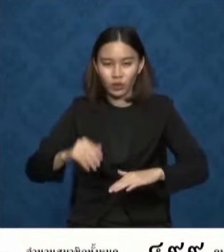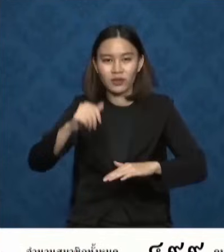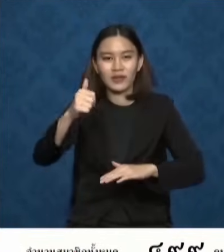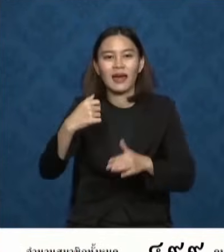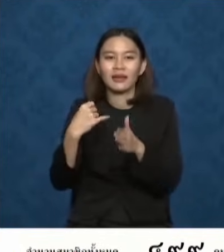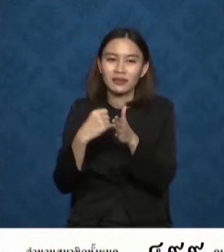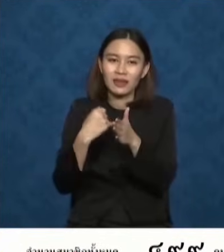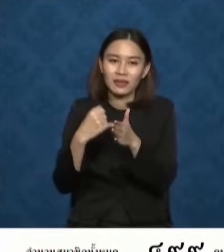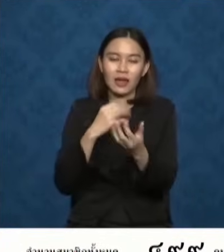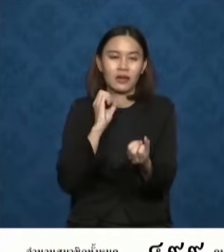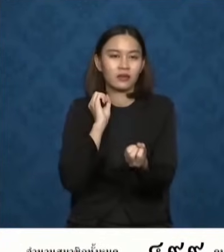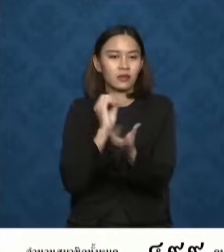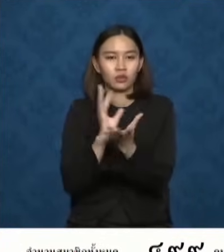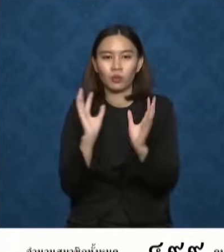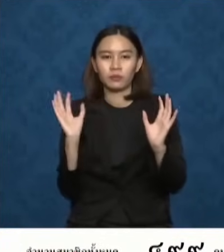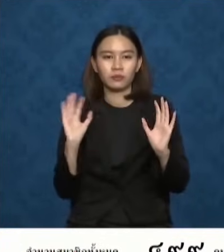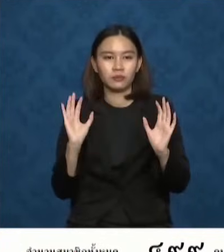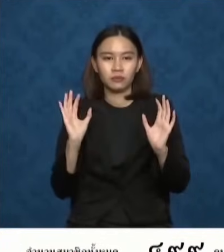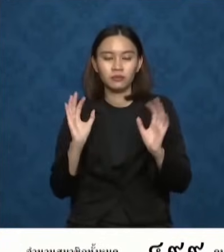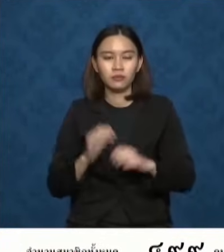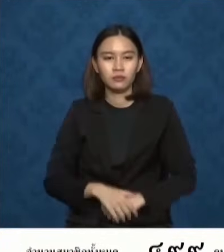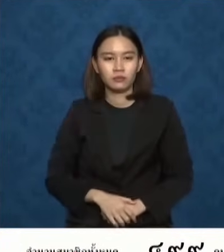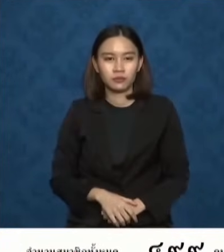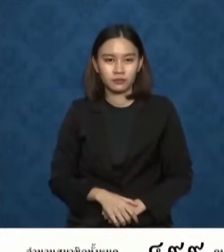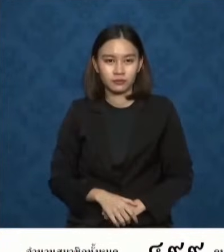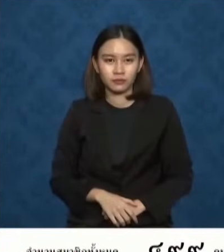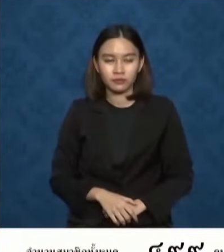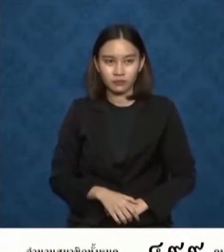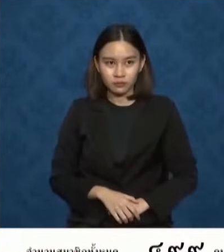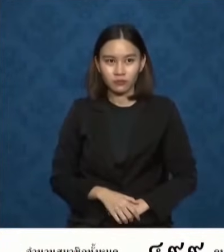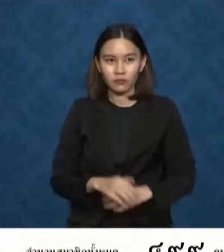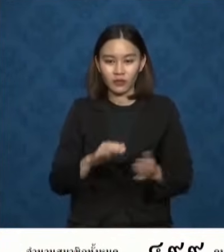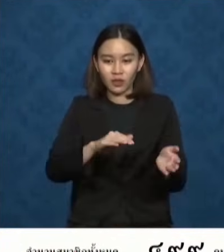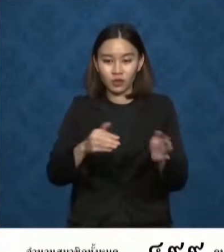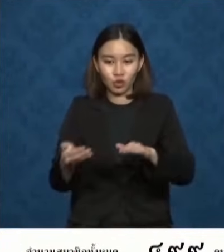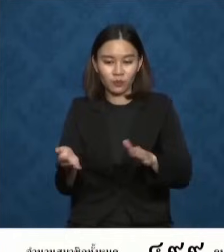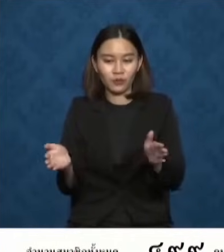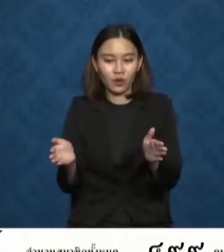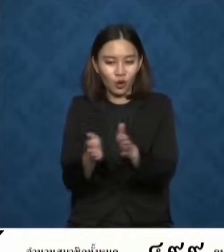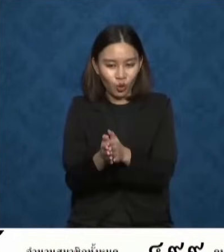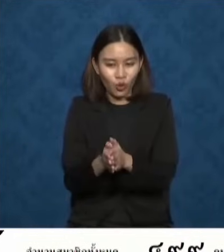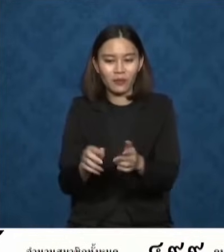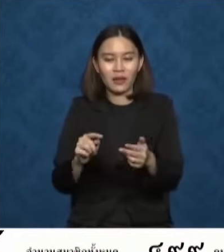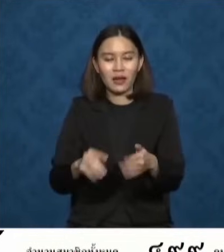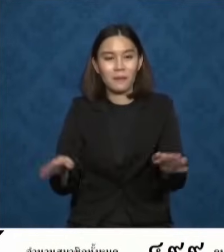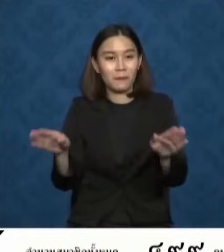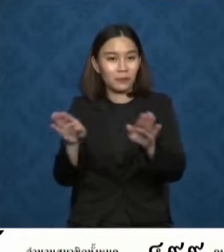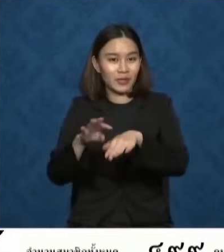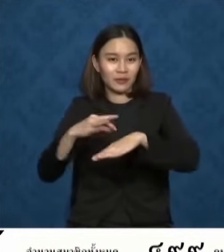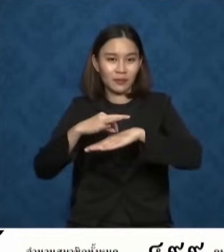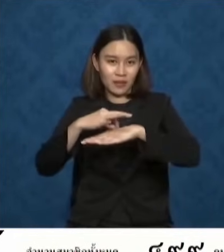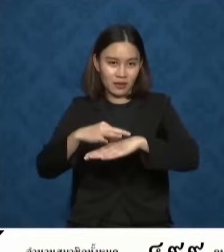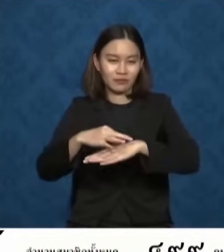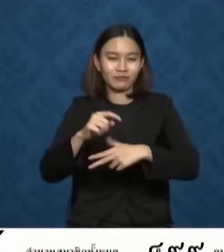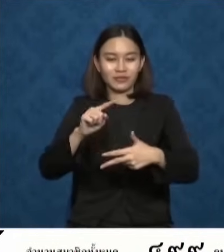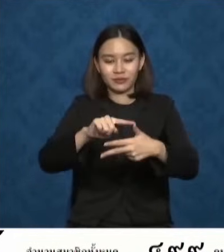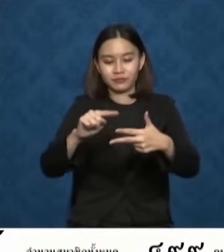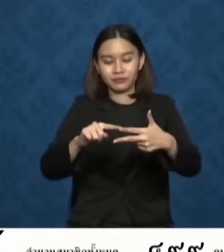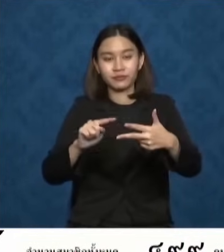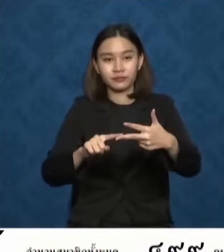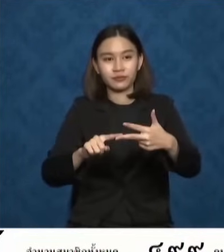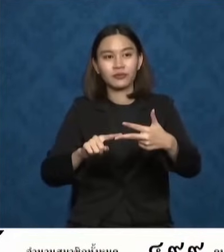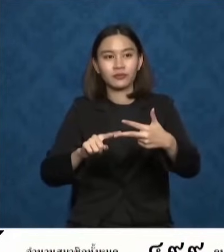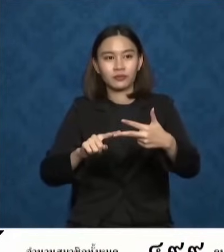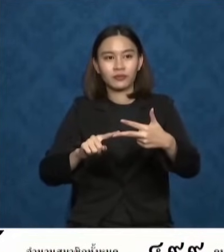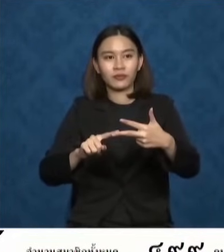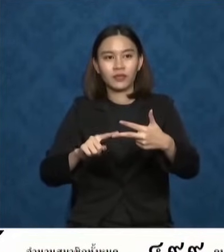แบบไม่กระทบนะเพราะนั้นยุบหน่วยควบรวมปิดอัตรานี่คือสูตรที่